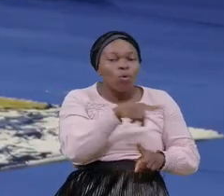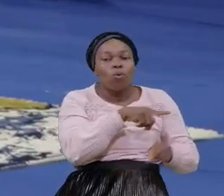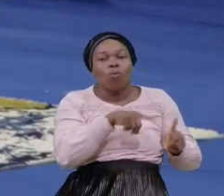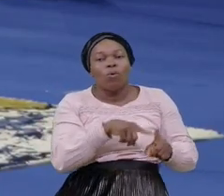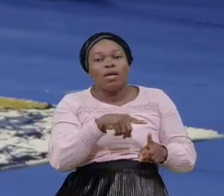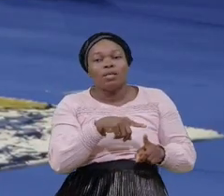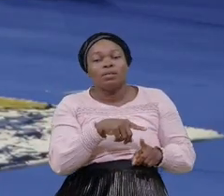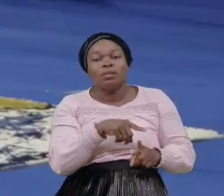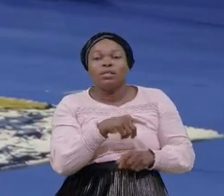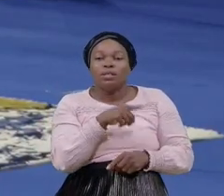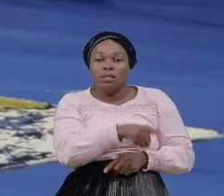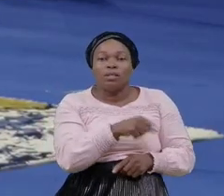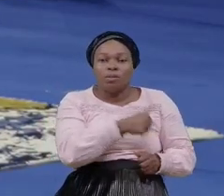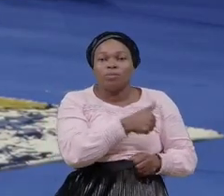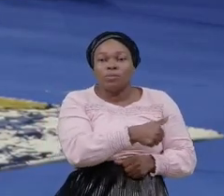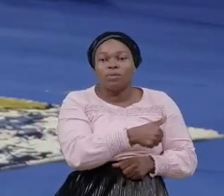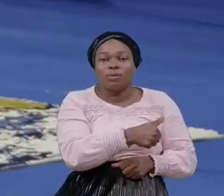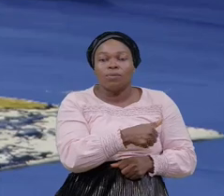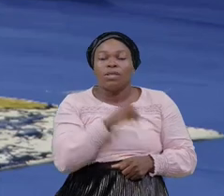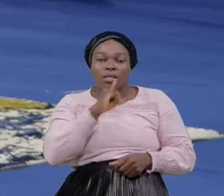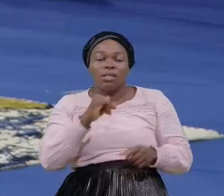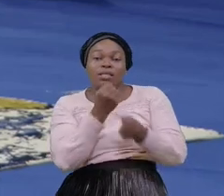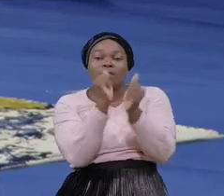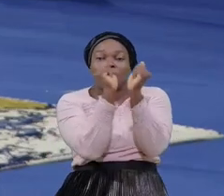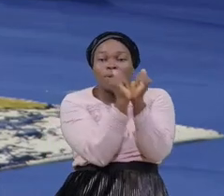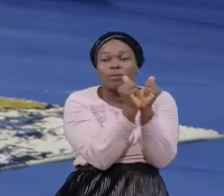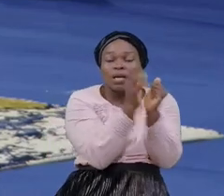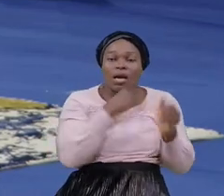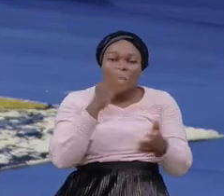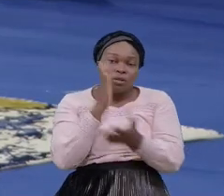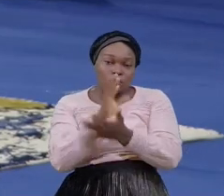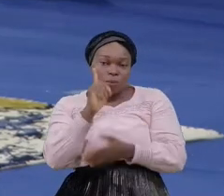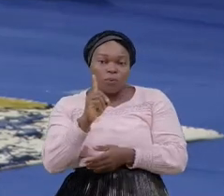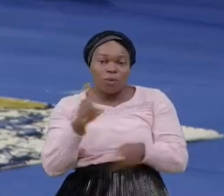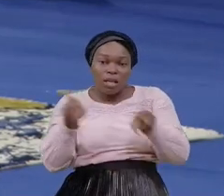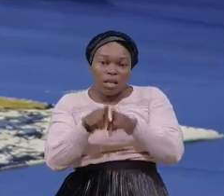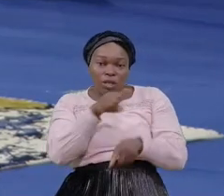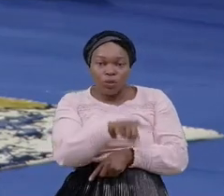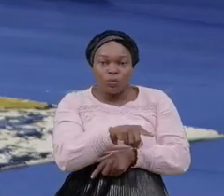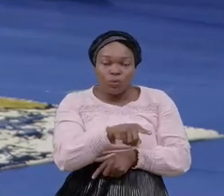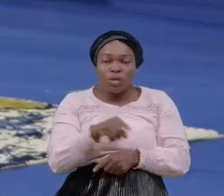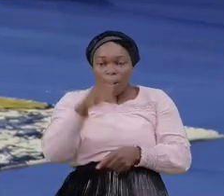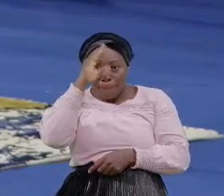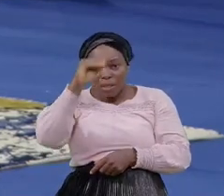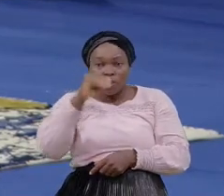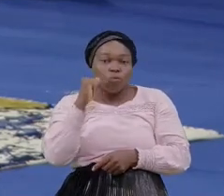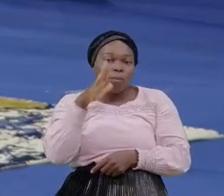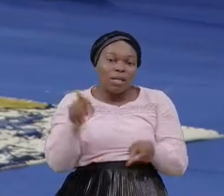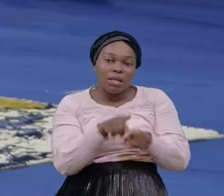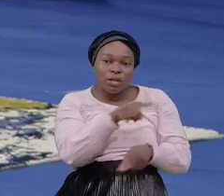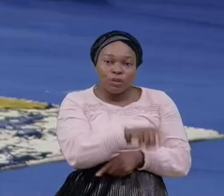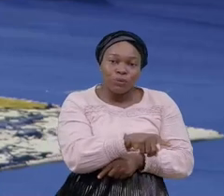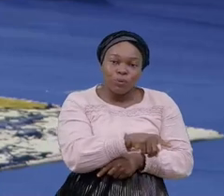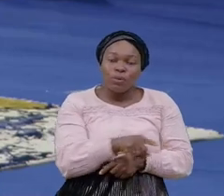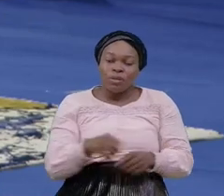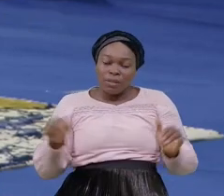Lorsque vous êtes lié et quelqu'un comme vous, un homme comme vous, une femme comme vous, la même